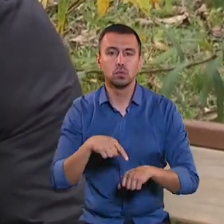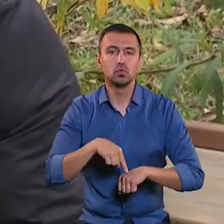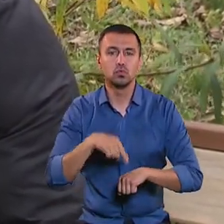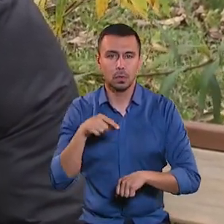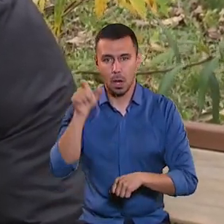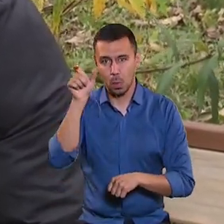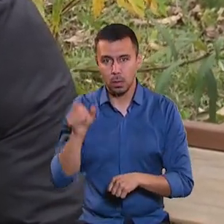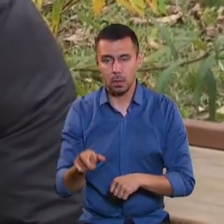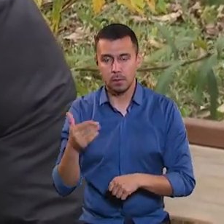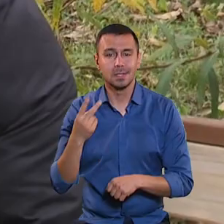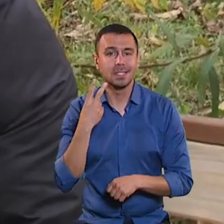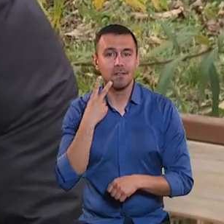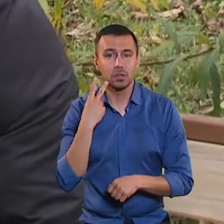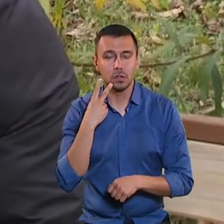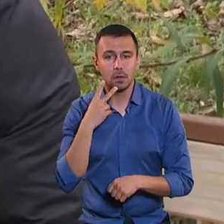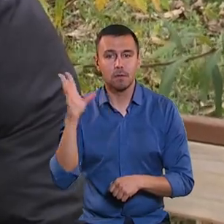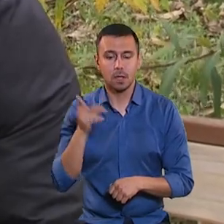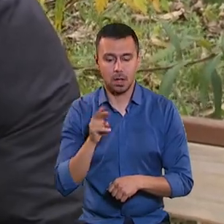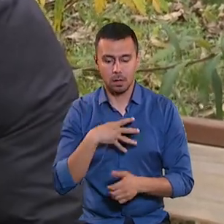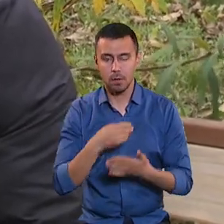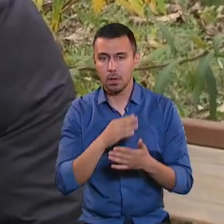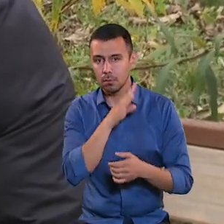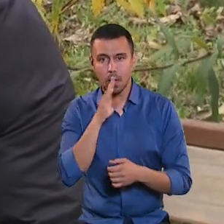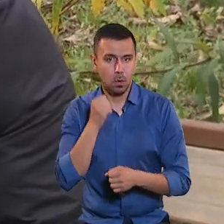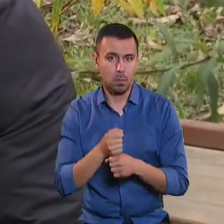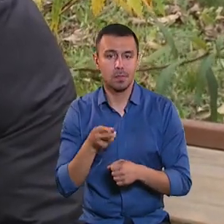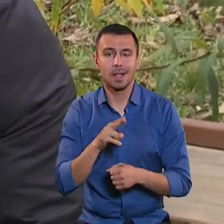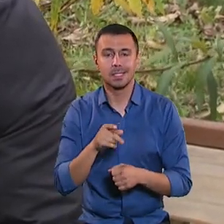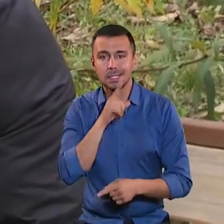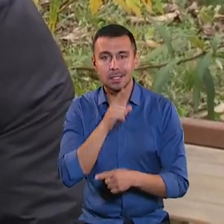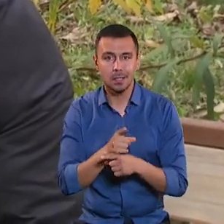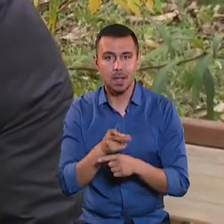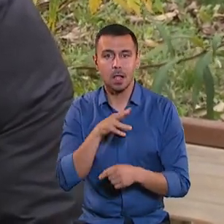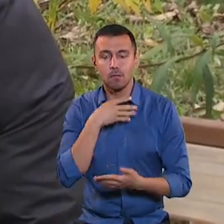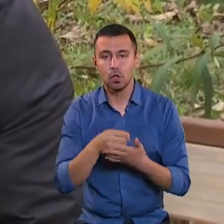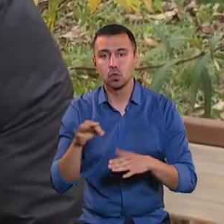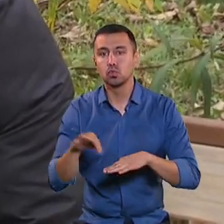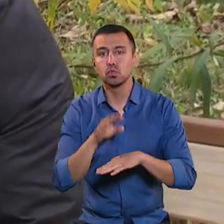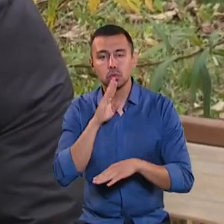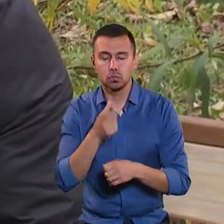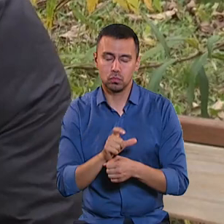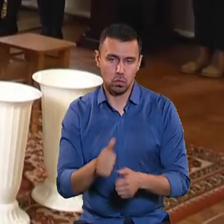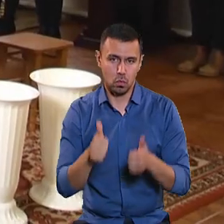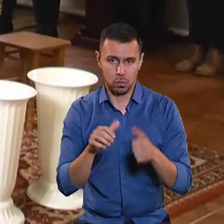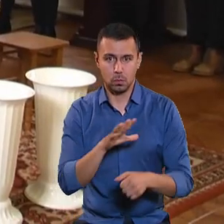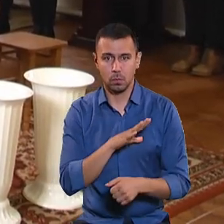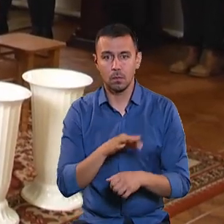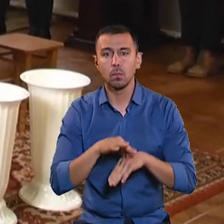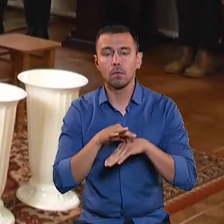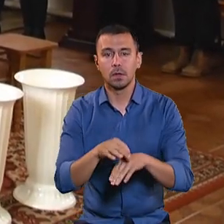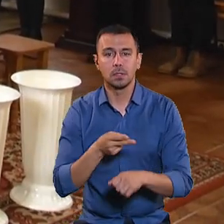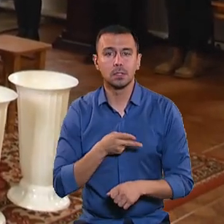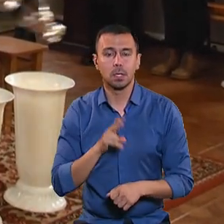людина Він завжди все для своєї мами для сестри для жінки своєї дуже хороший був провести